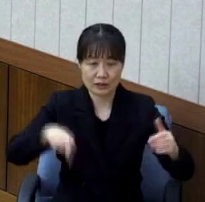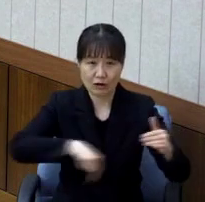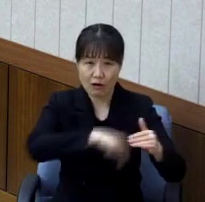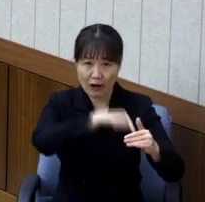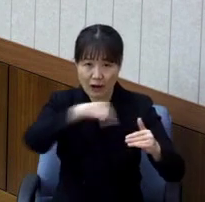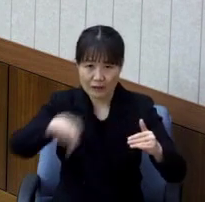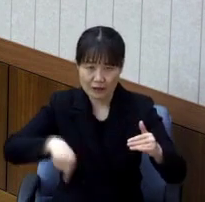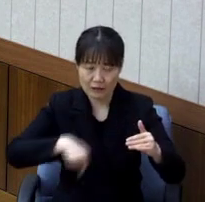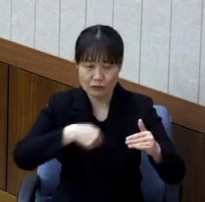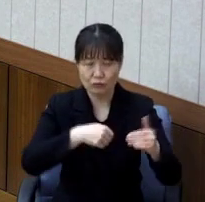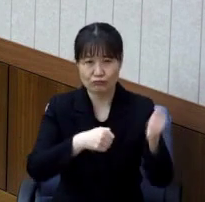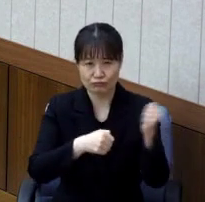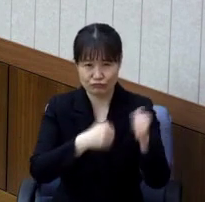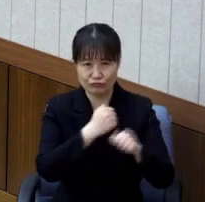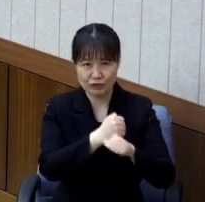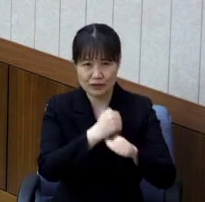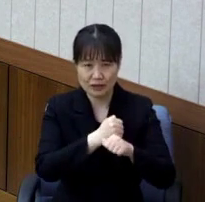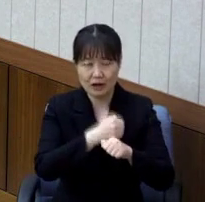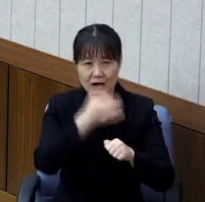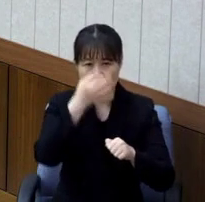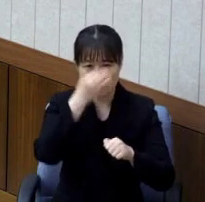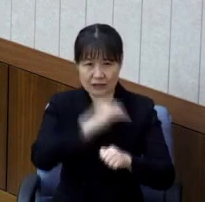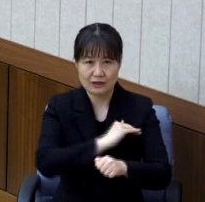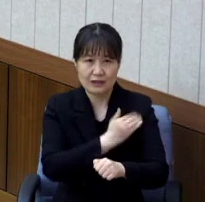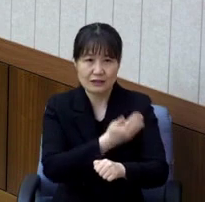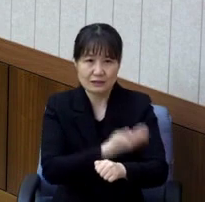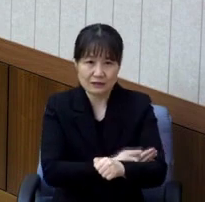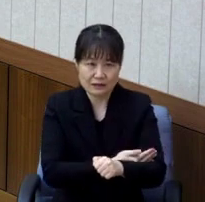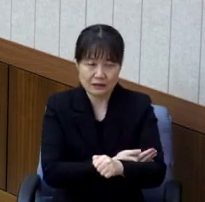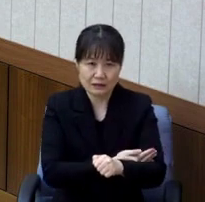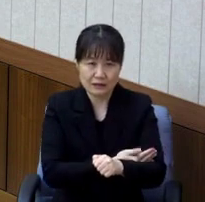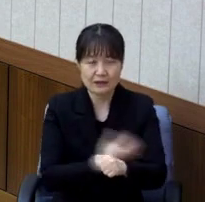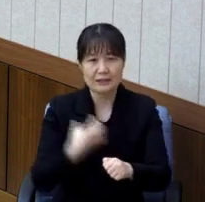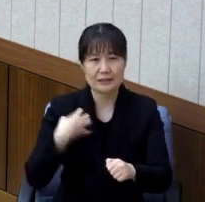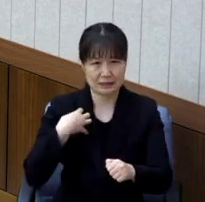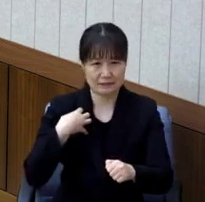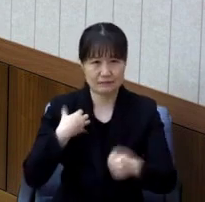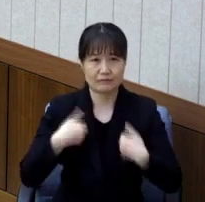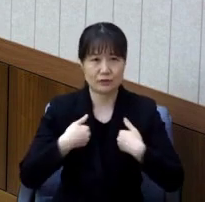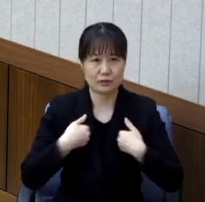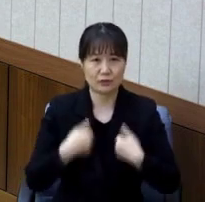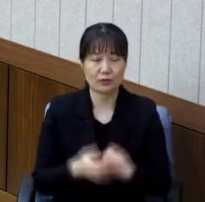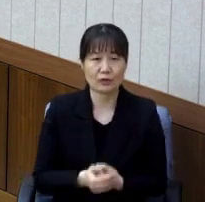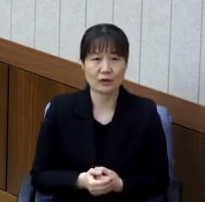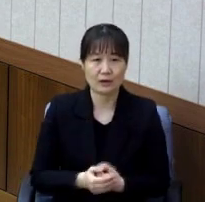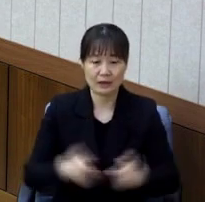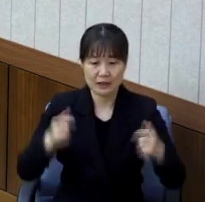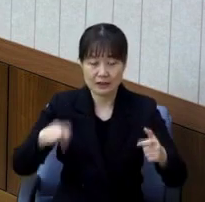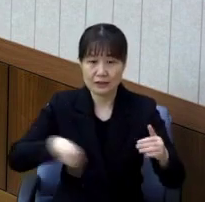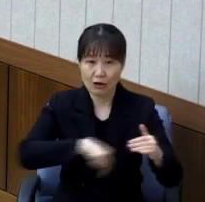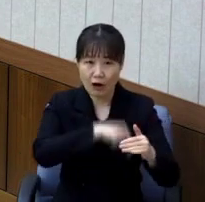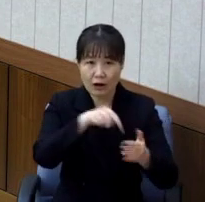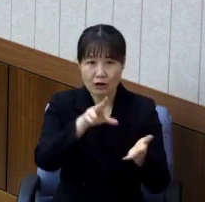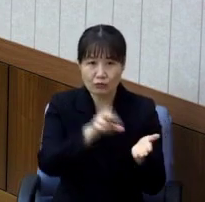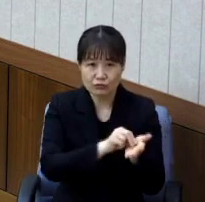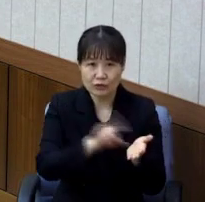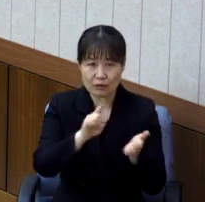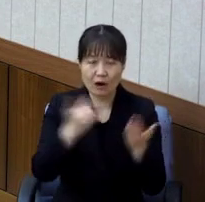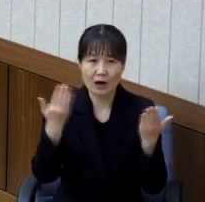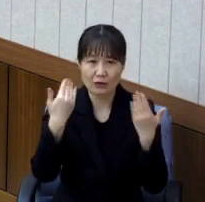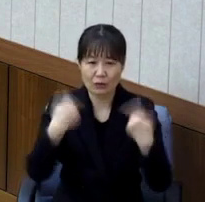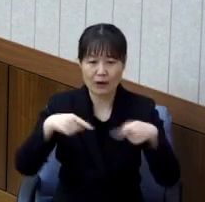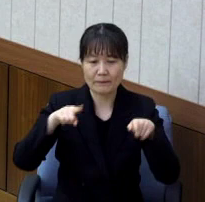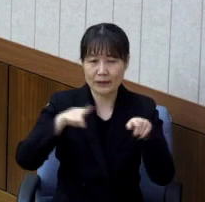하나의 주체로서 그 기능과 역할을 담당해야 된다고 본 의원은 생각합니다 우리 지역 사회의 문제 중에는 학교가 함께